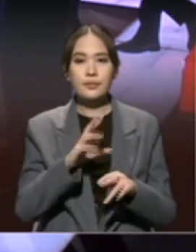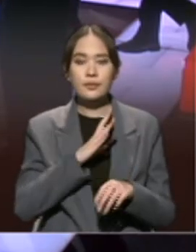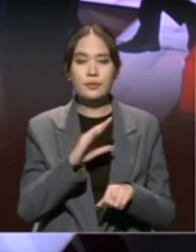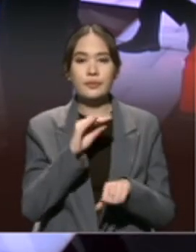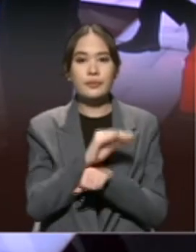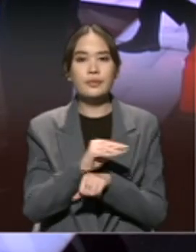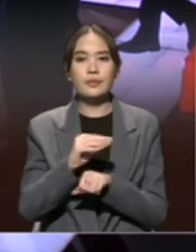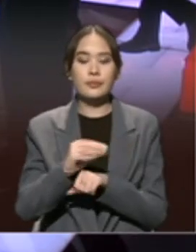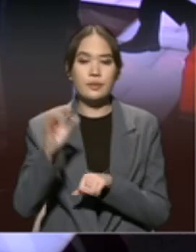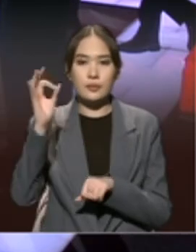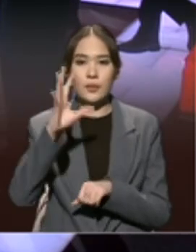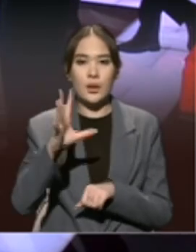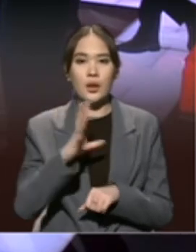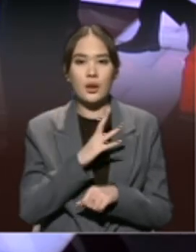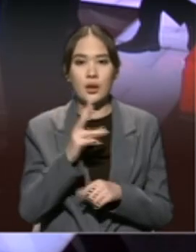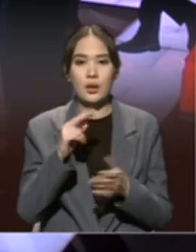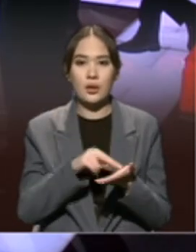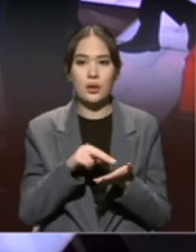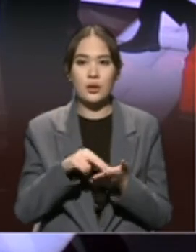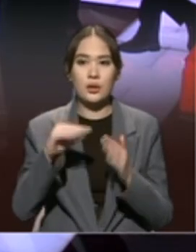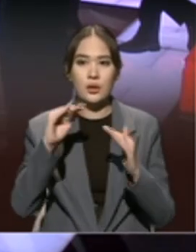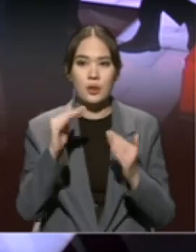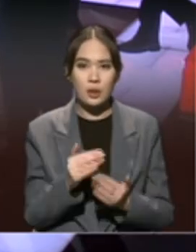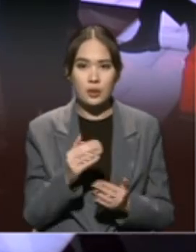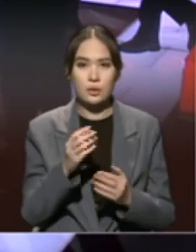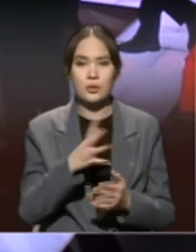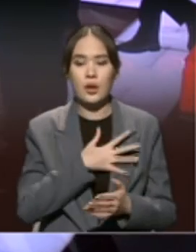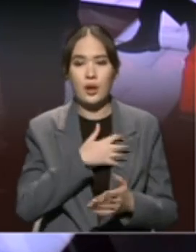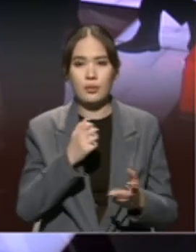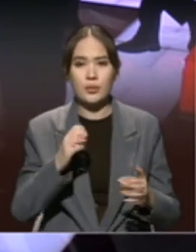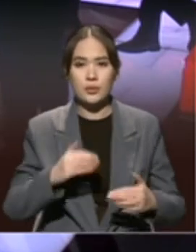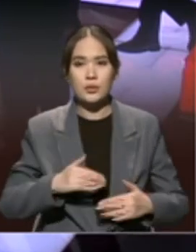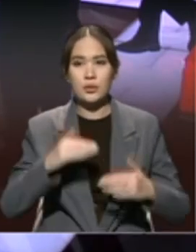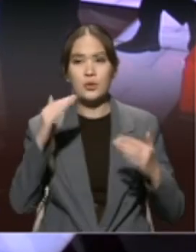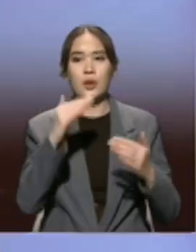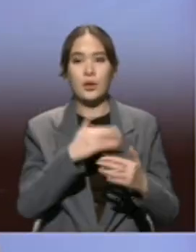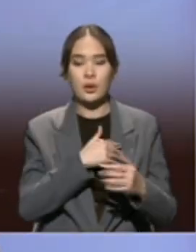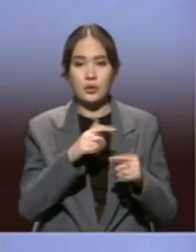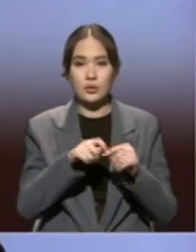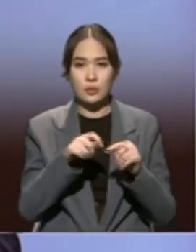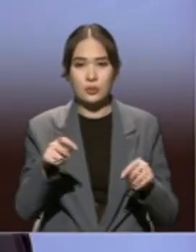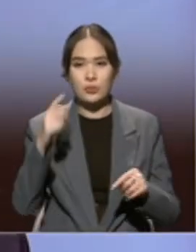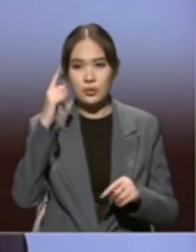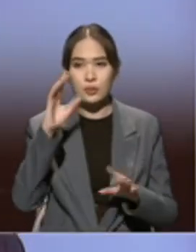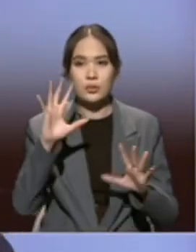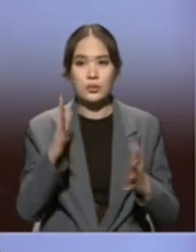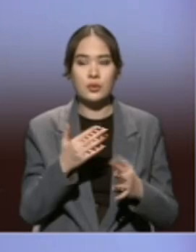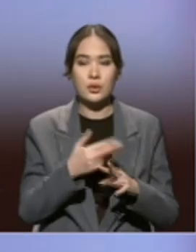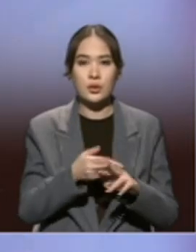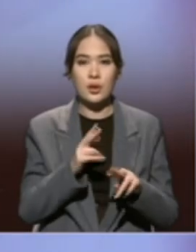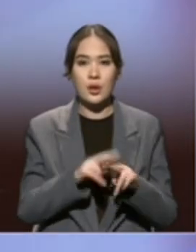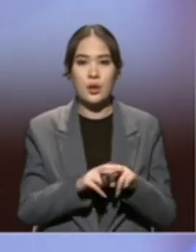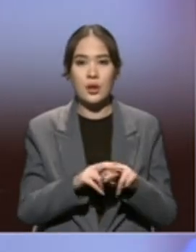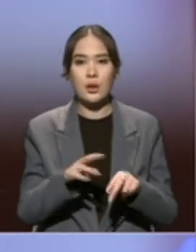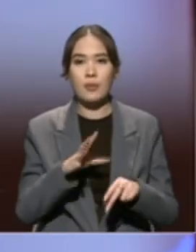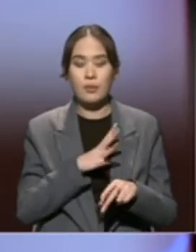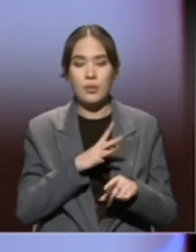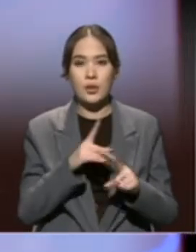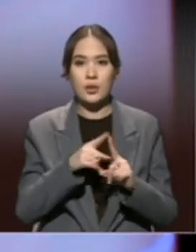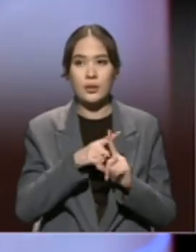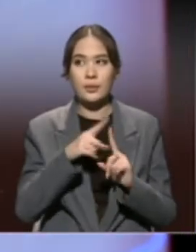отырған бағанағы бағаның азаюы керісінше тағы да шарықтатуға жол ашып алып жүрмейміз бе? Жалпы осы шарықтау дегеннің өзінің белгілі